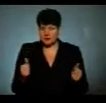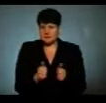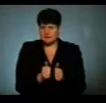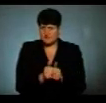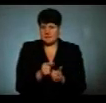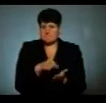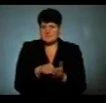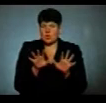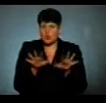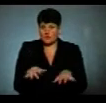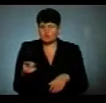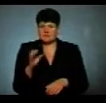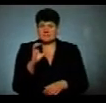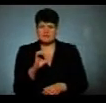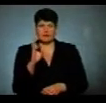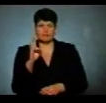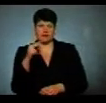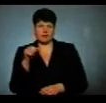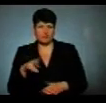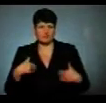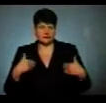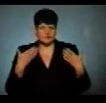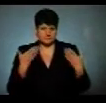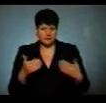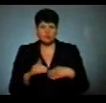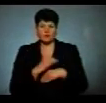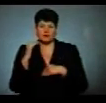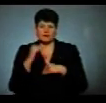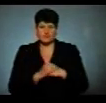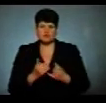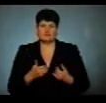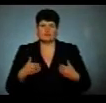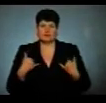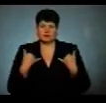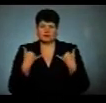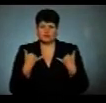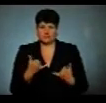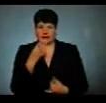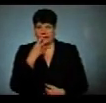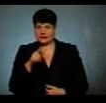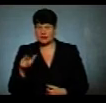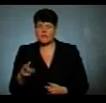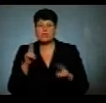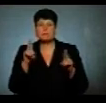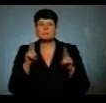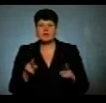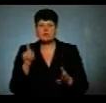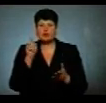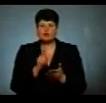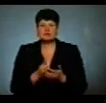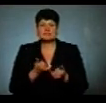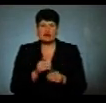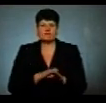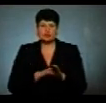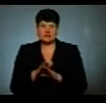голова Тернополя Сергій Надал. Мої вітання. Добрий вечір, вітаю вас, шановні телеглядачі. Отже, які правила обов'язкові для виконання